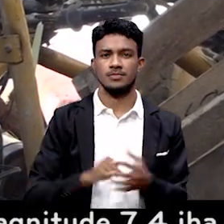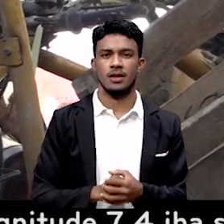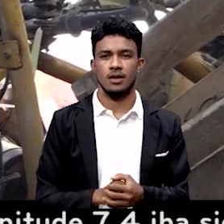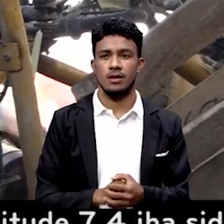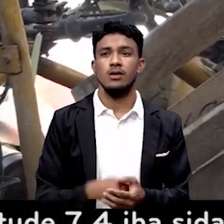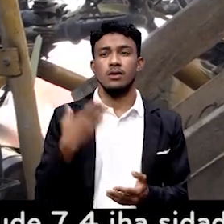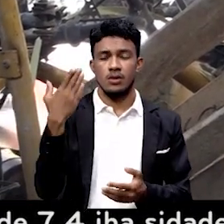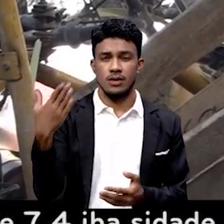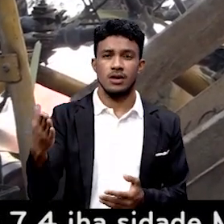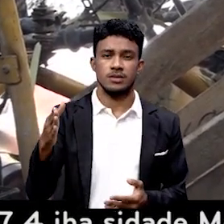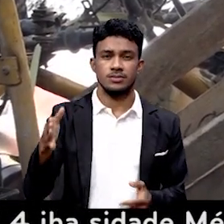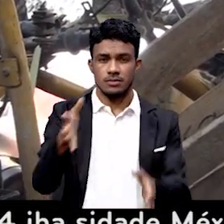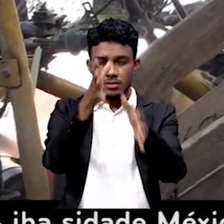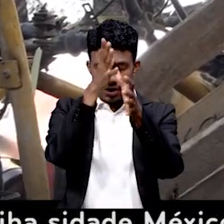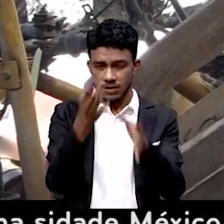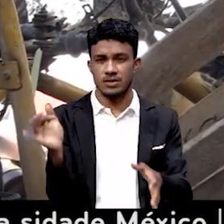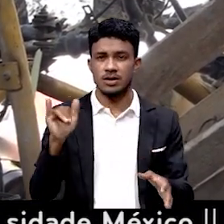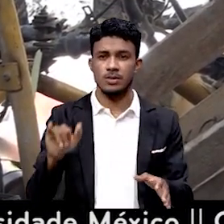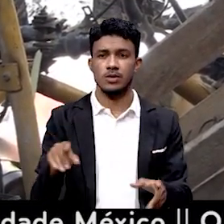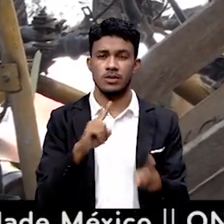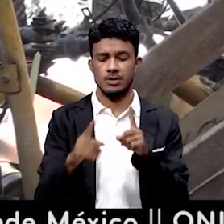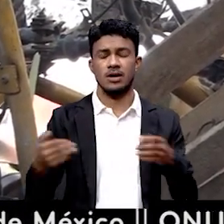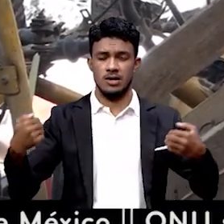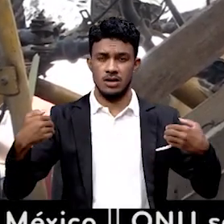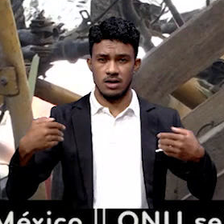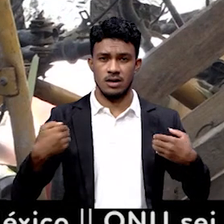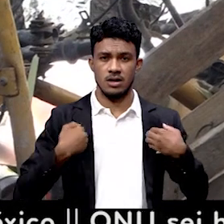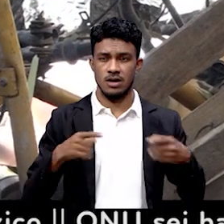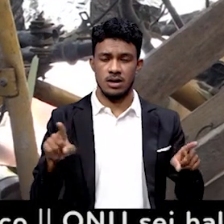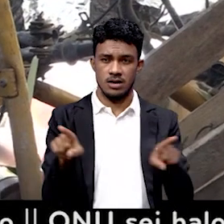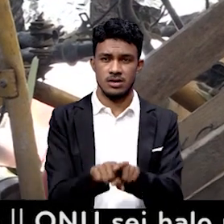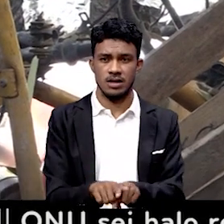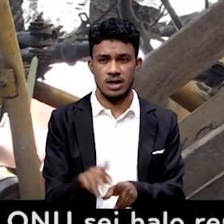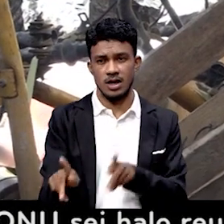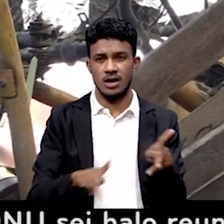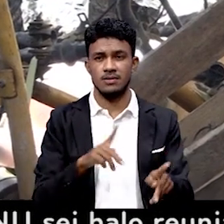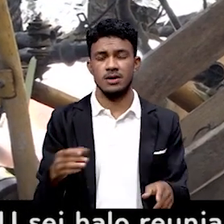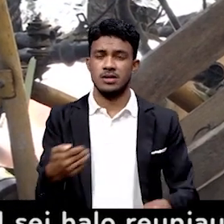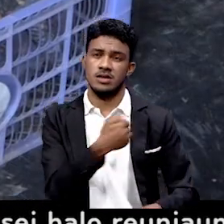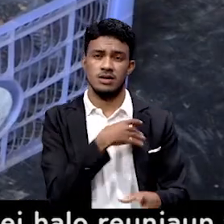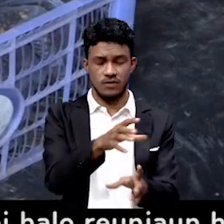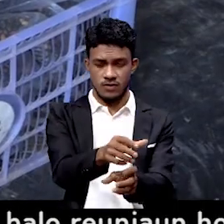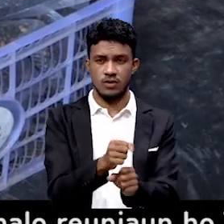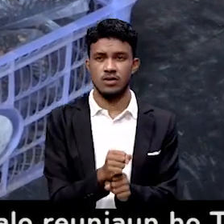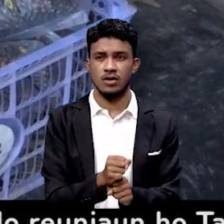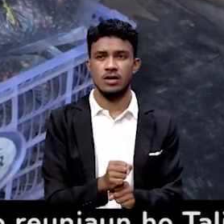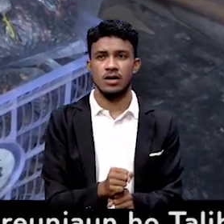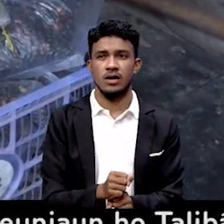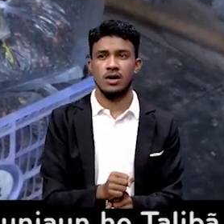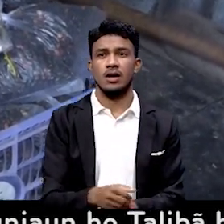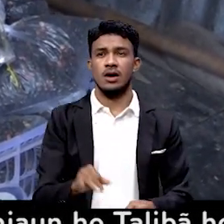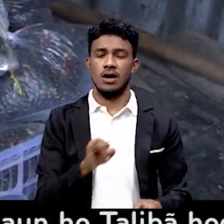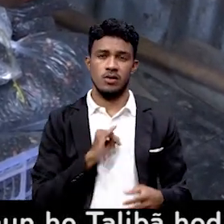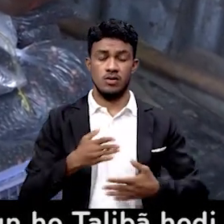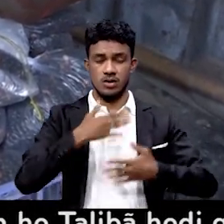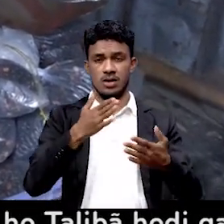o nia po sira khont makanion ne ma seda kurat ne au konte ema seda kurat ne hane sa